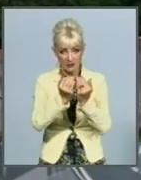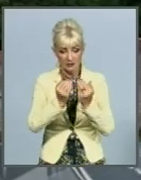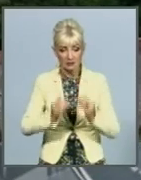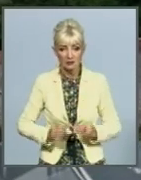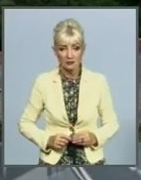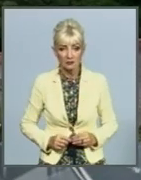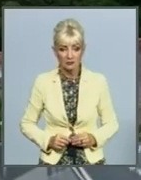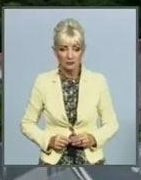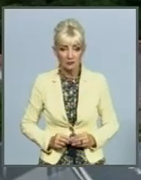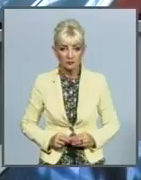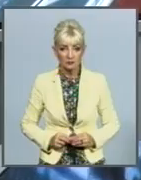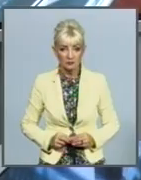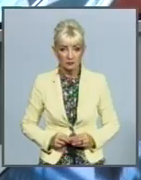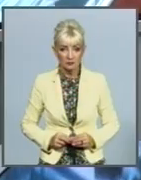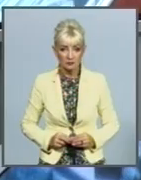Харківські звісті.